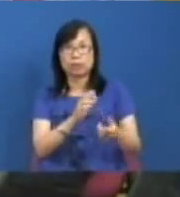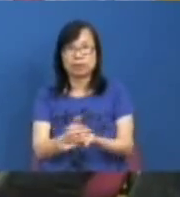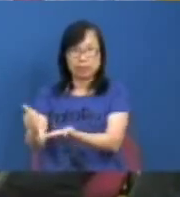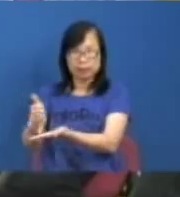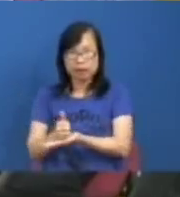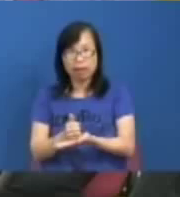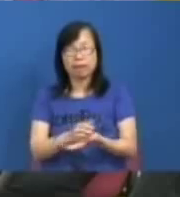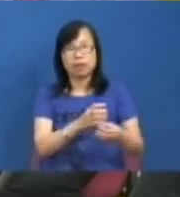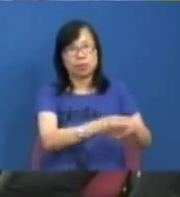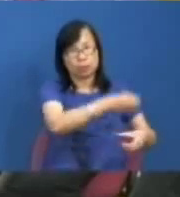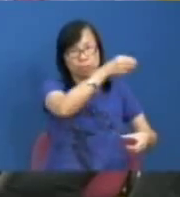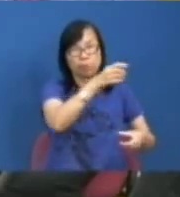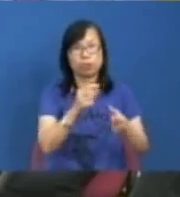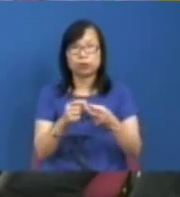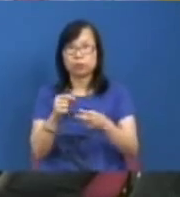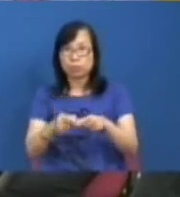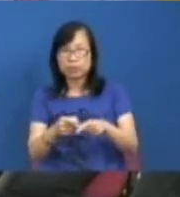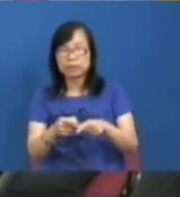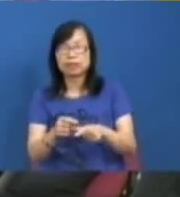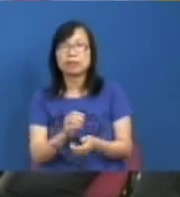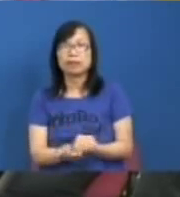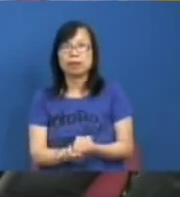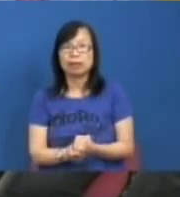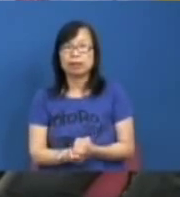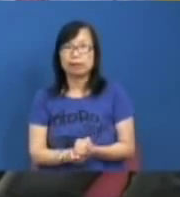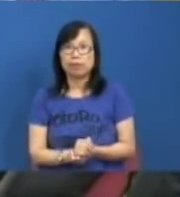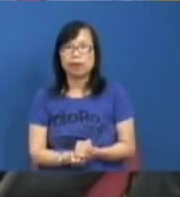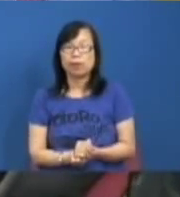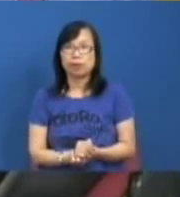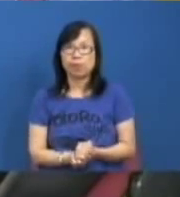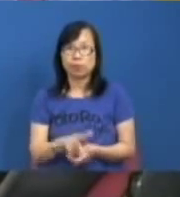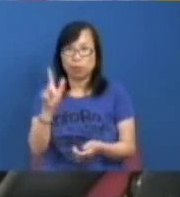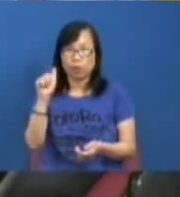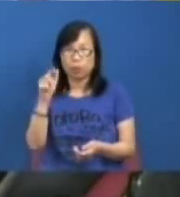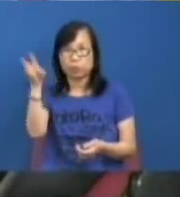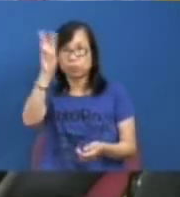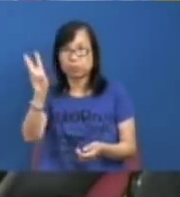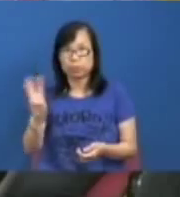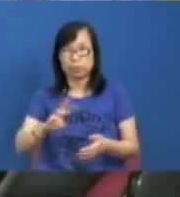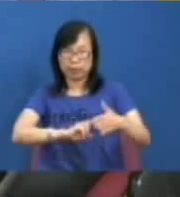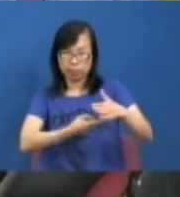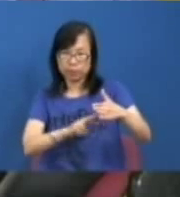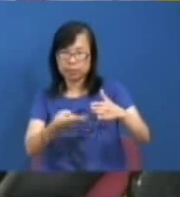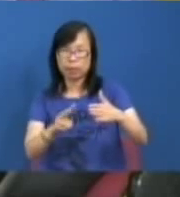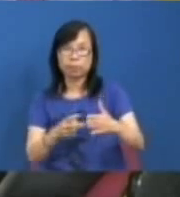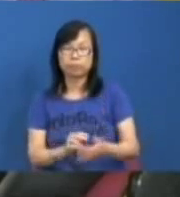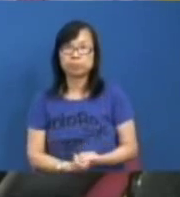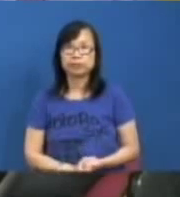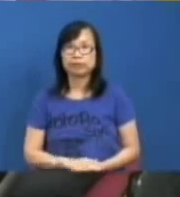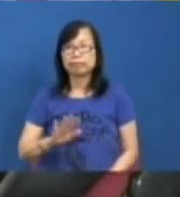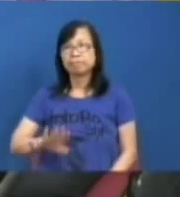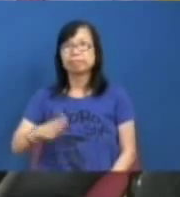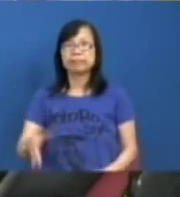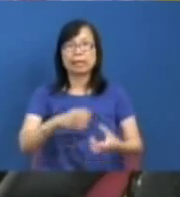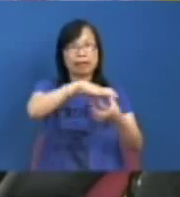工程有限工程公司咧，去作出呢個外牆污水渠圍嘅維修嘅， 係啦。但係如果駁口駁